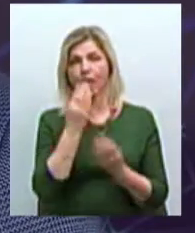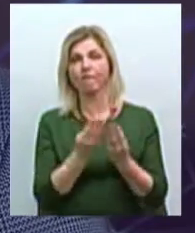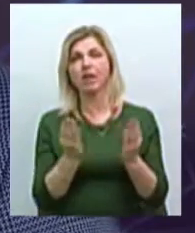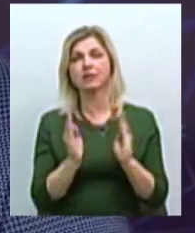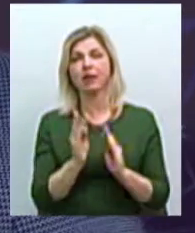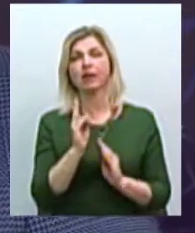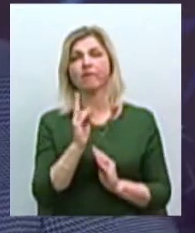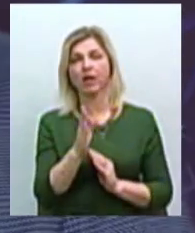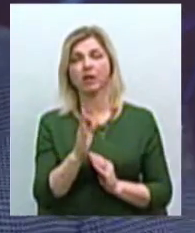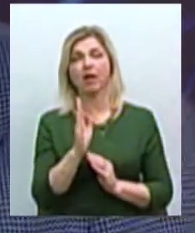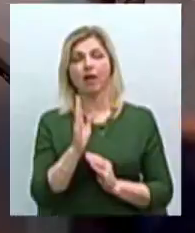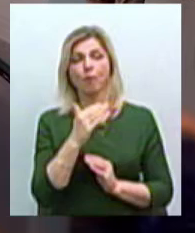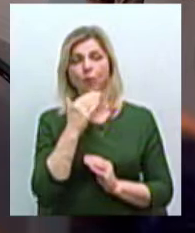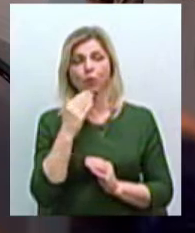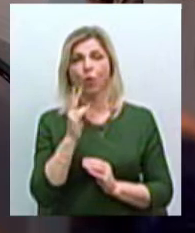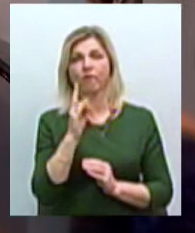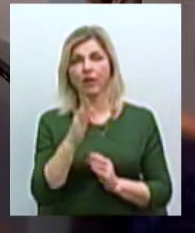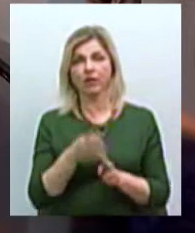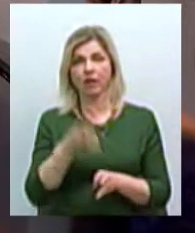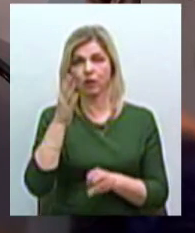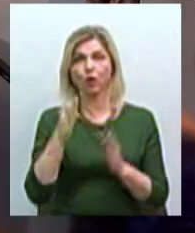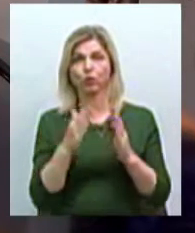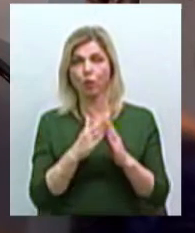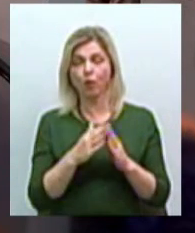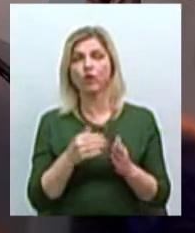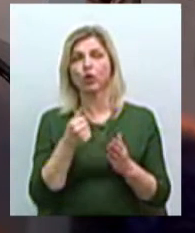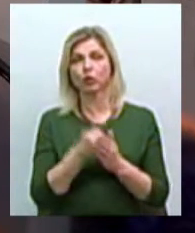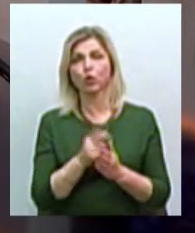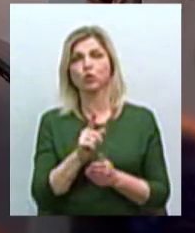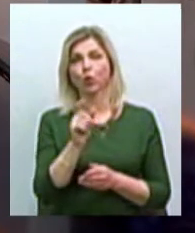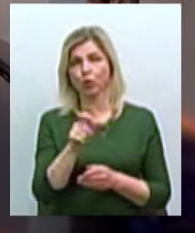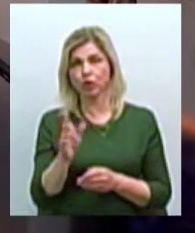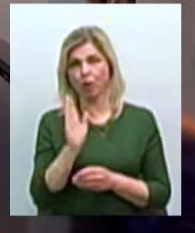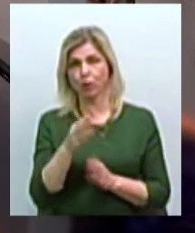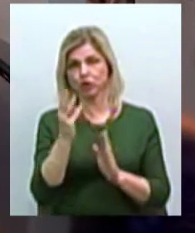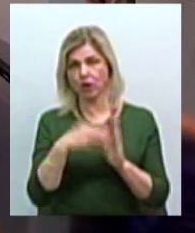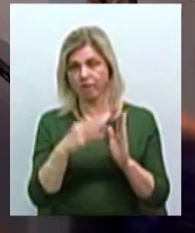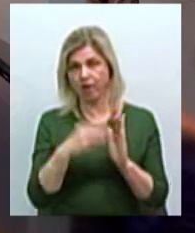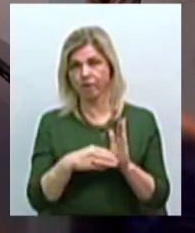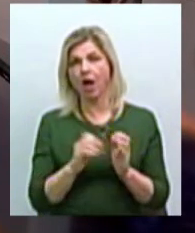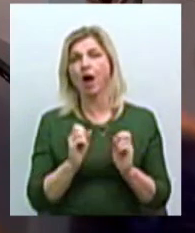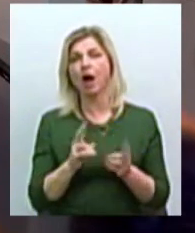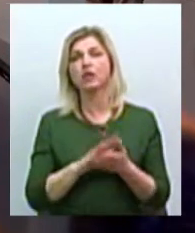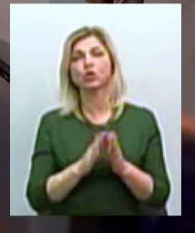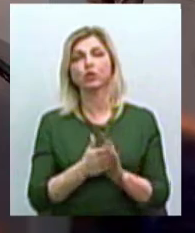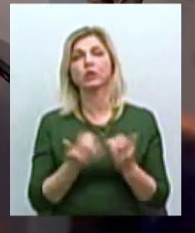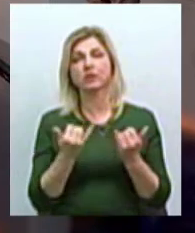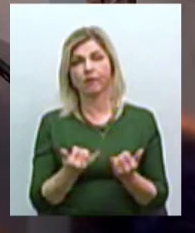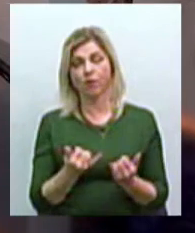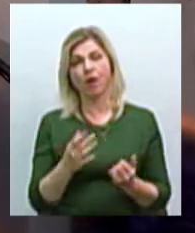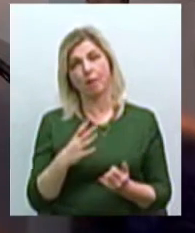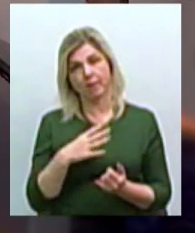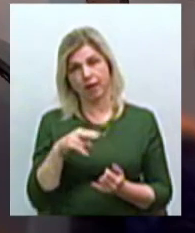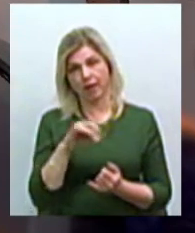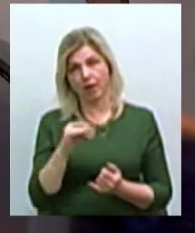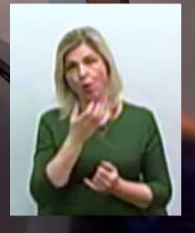квартир, многоквартирных домов, вплоть до того, что будут людей штрафовать. Какая ситуация на сегодняшний день? Были ли